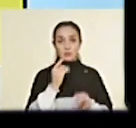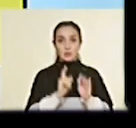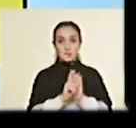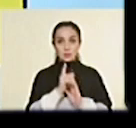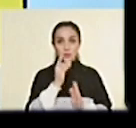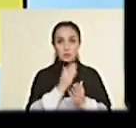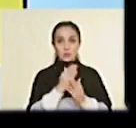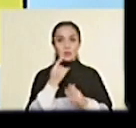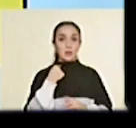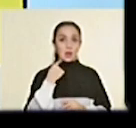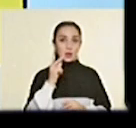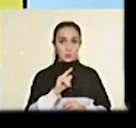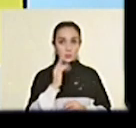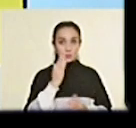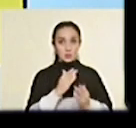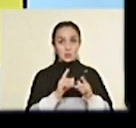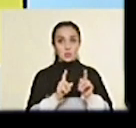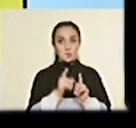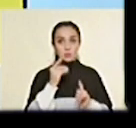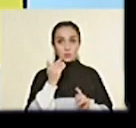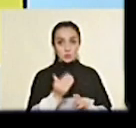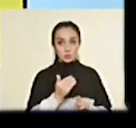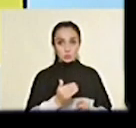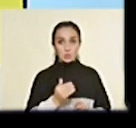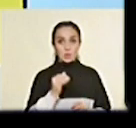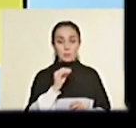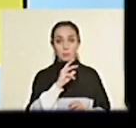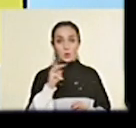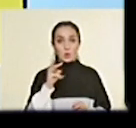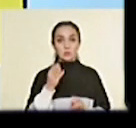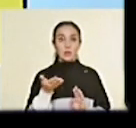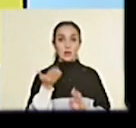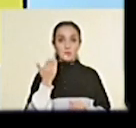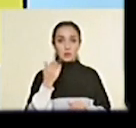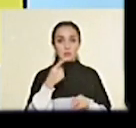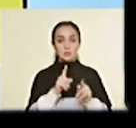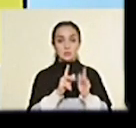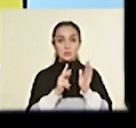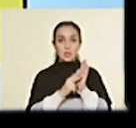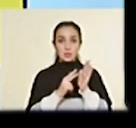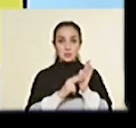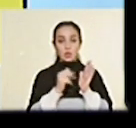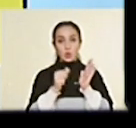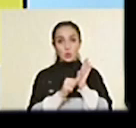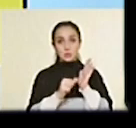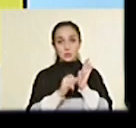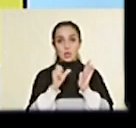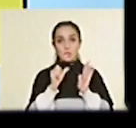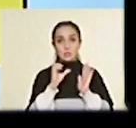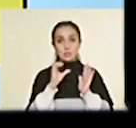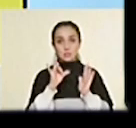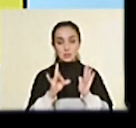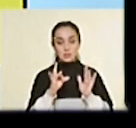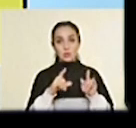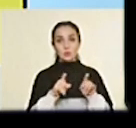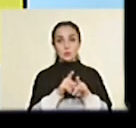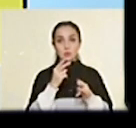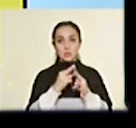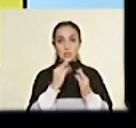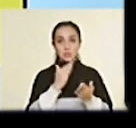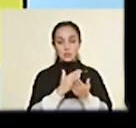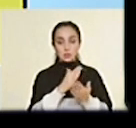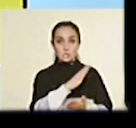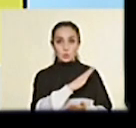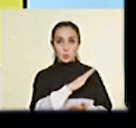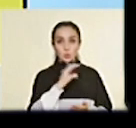keltirilgan raqamdagi ana shu miloddan avvalgi 8-6 asrlarda tashkil